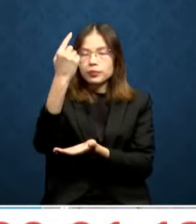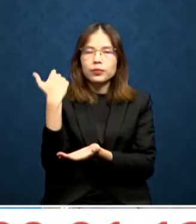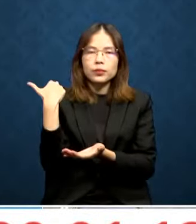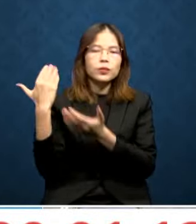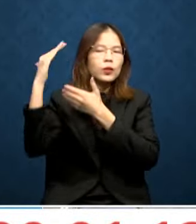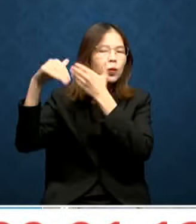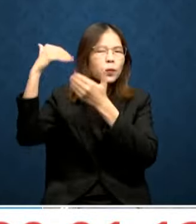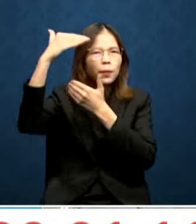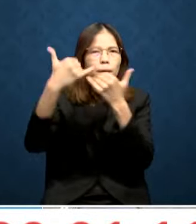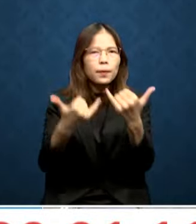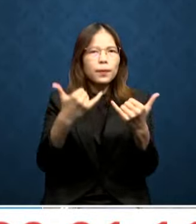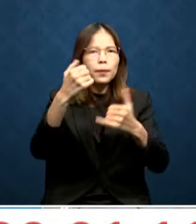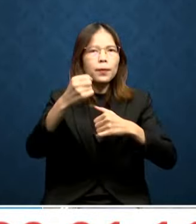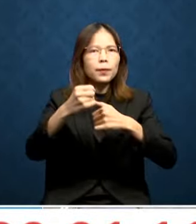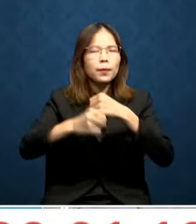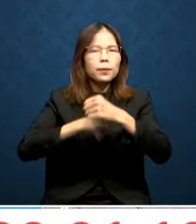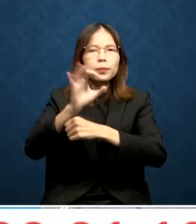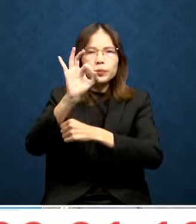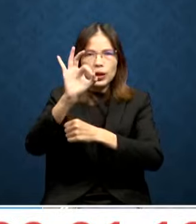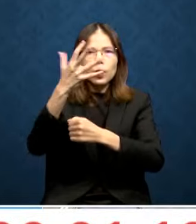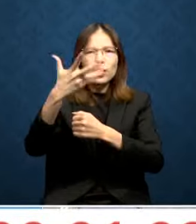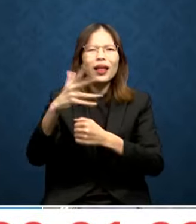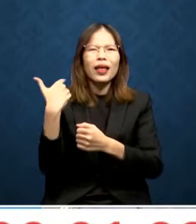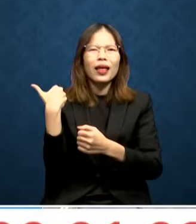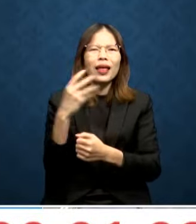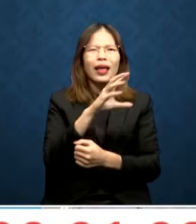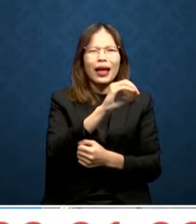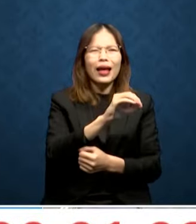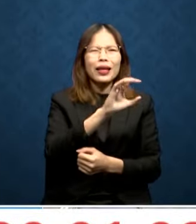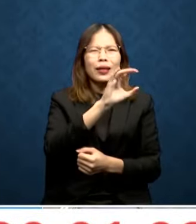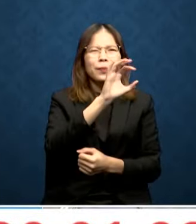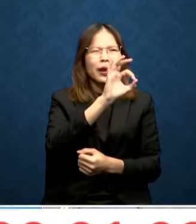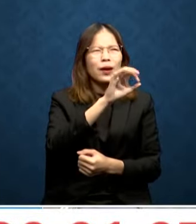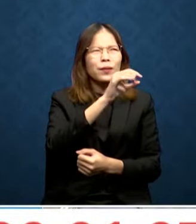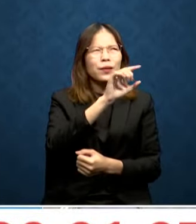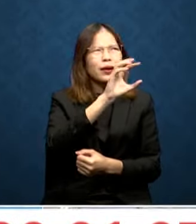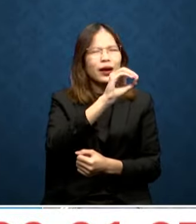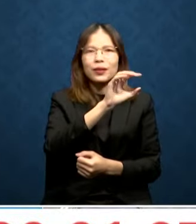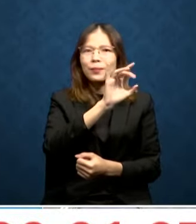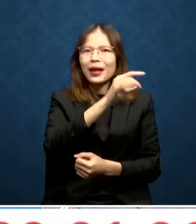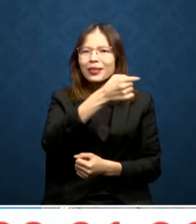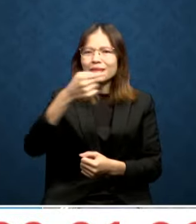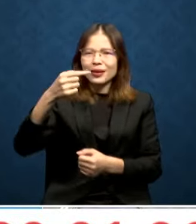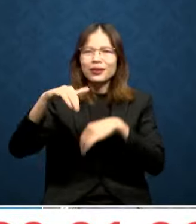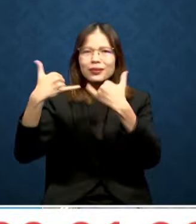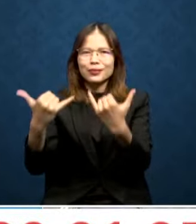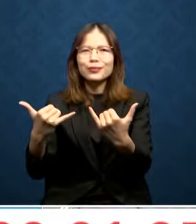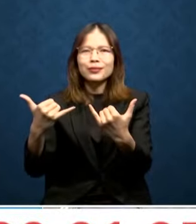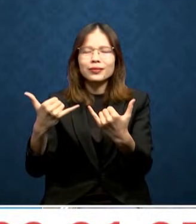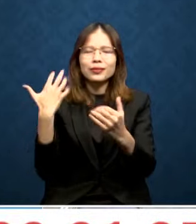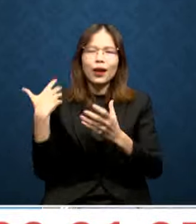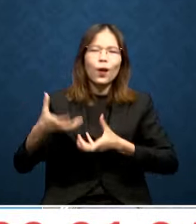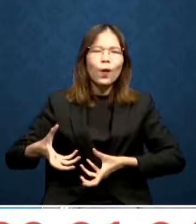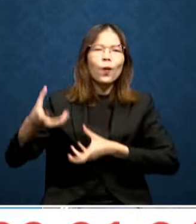ตั้งแต่ปี2559 58จนถึงปัจจุบันแล้วกะให้กลับไปใหม่